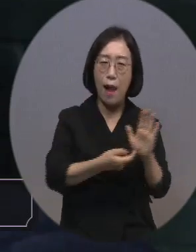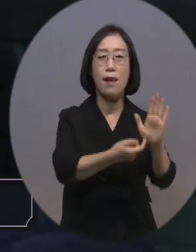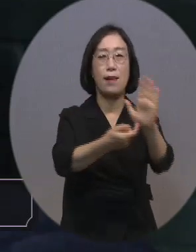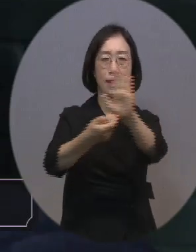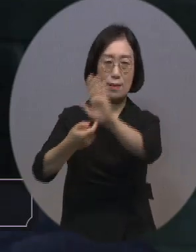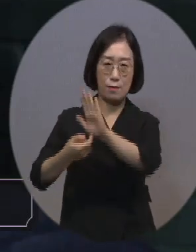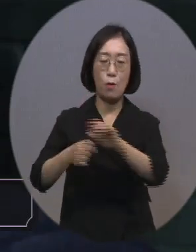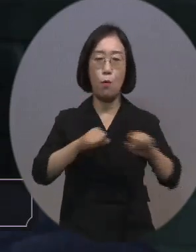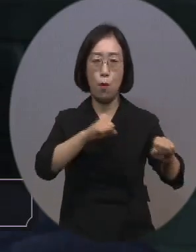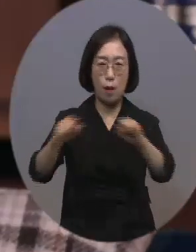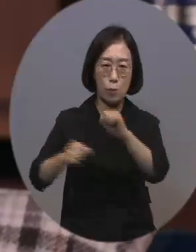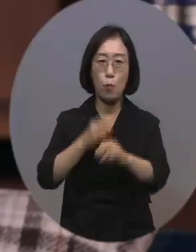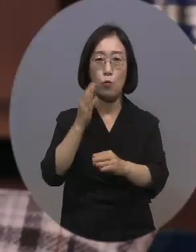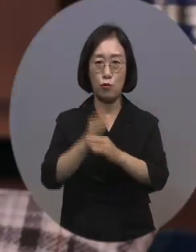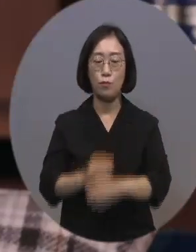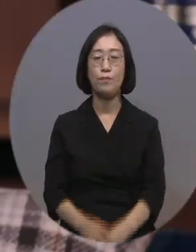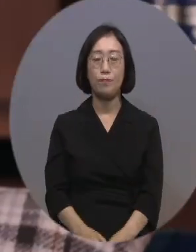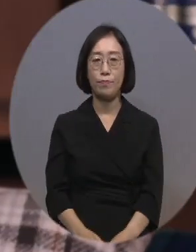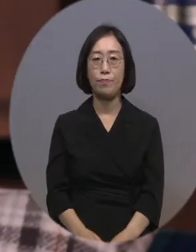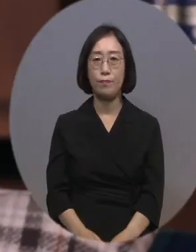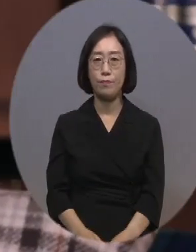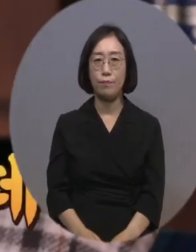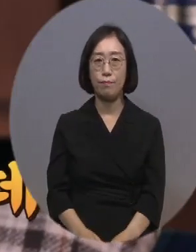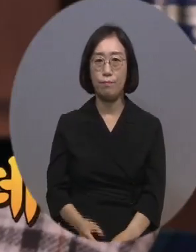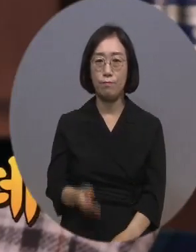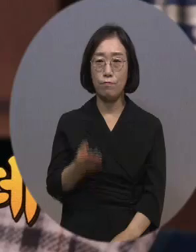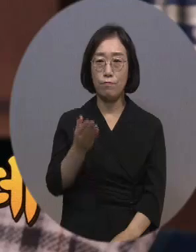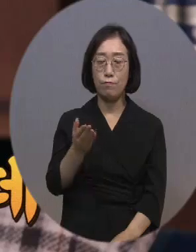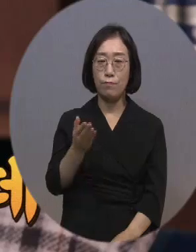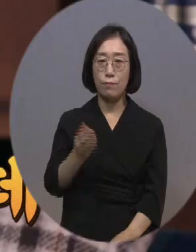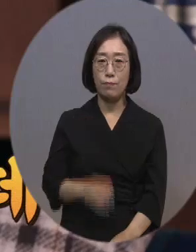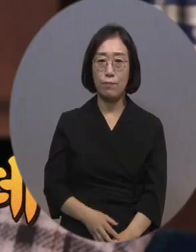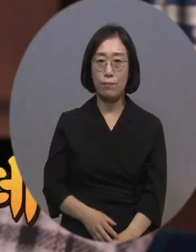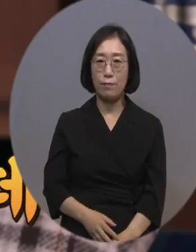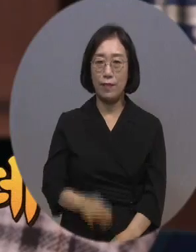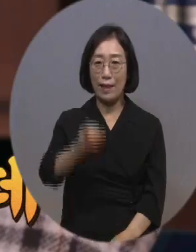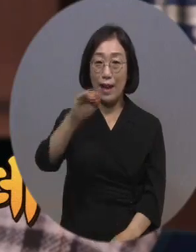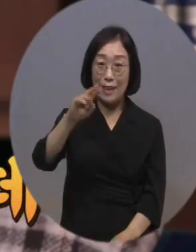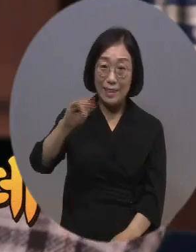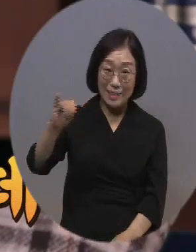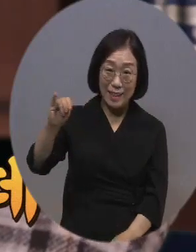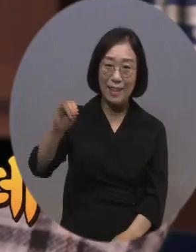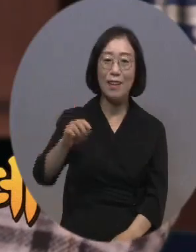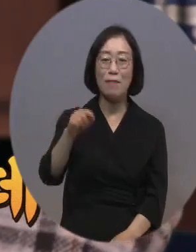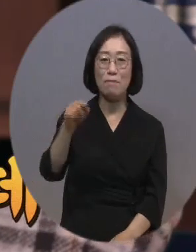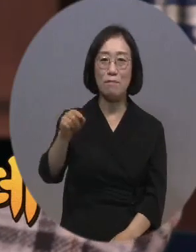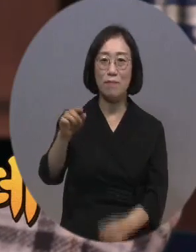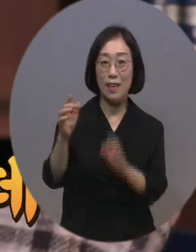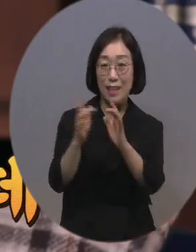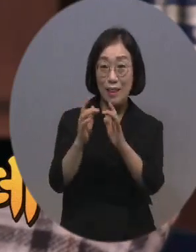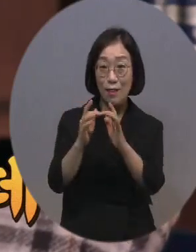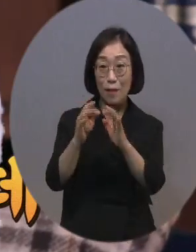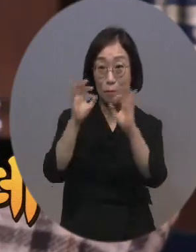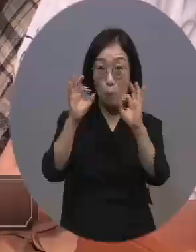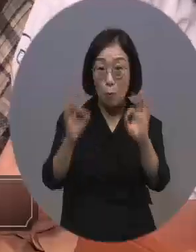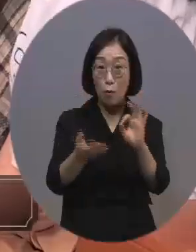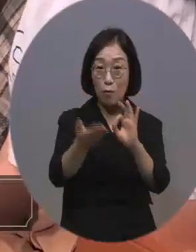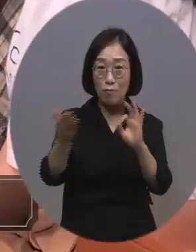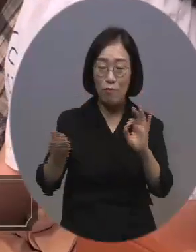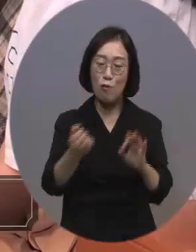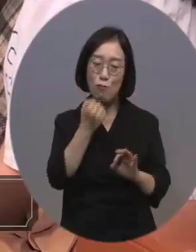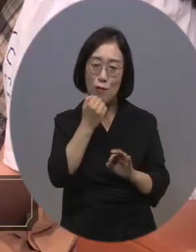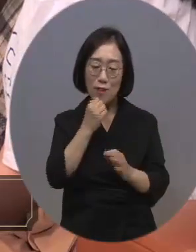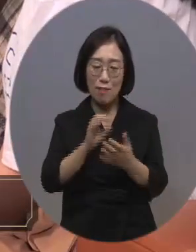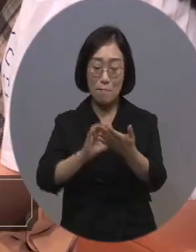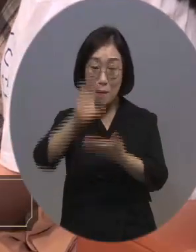진행을 하고 있습니다. 좀 어려운 얘기지만 이제 하윤 씨가 인스타그램 보면 굉장히 해맑고 유머 있으시잖아요. 근데